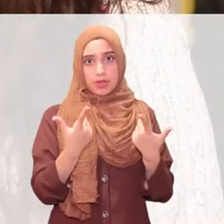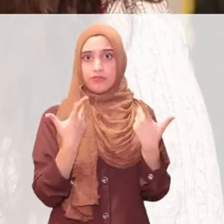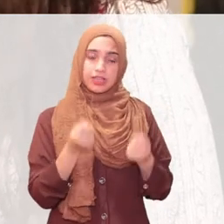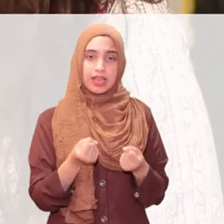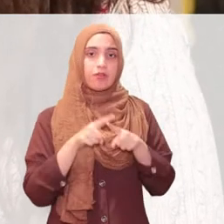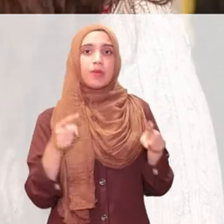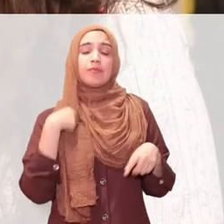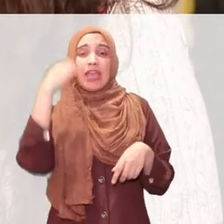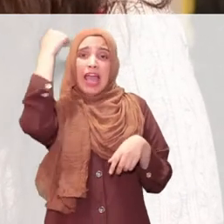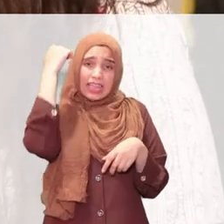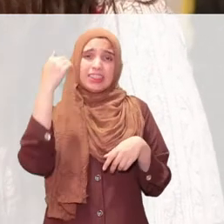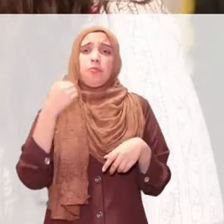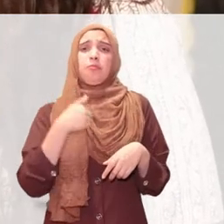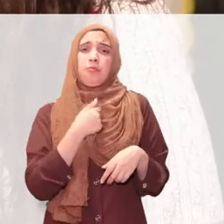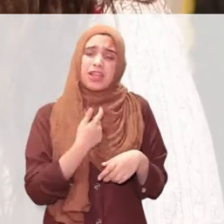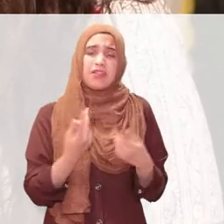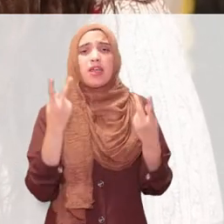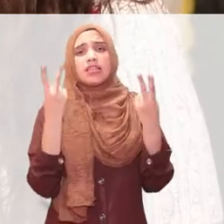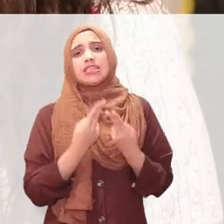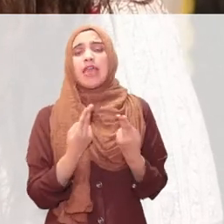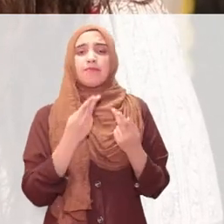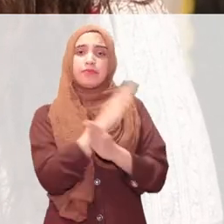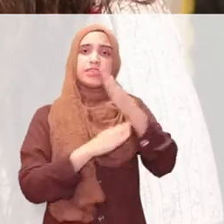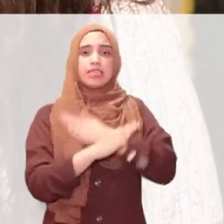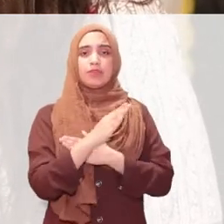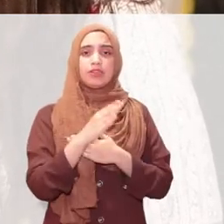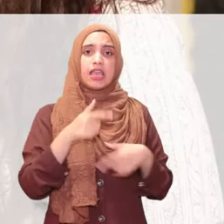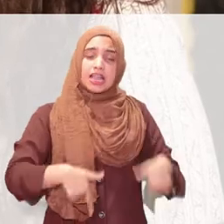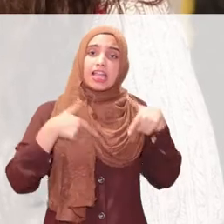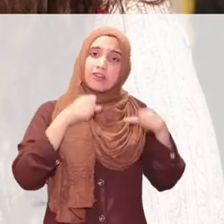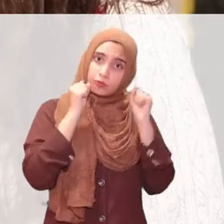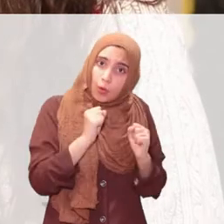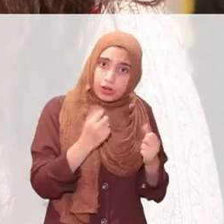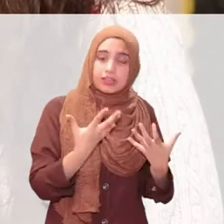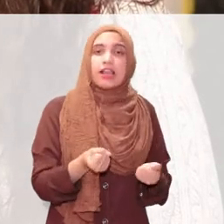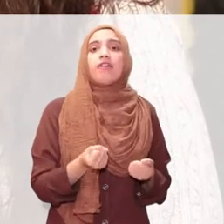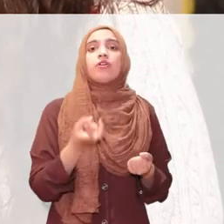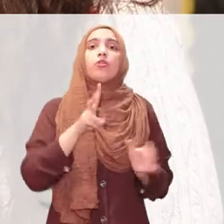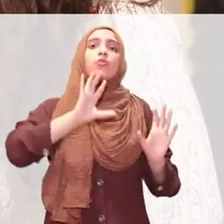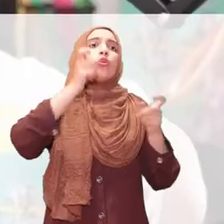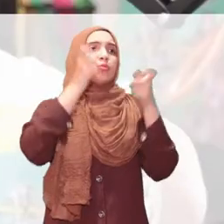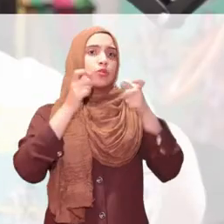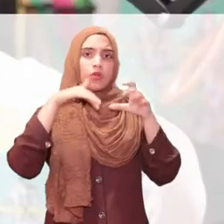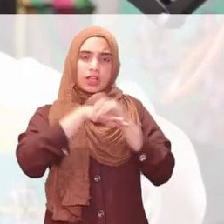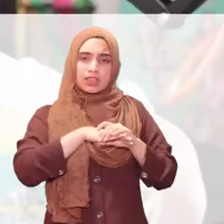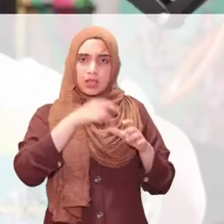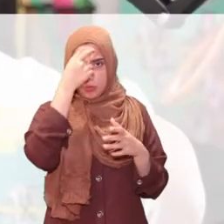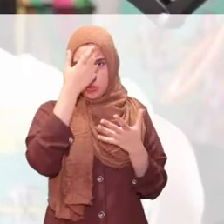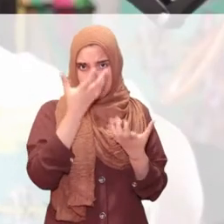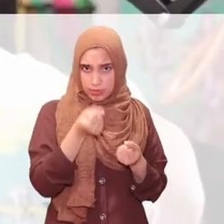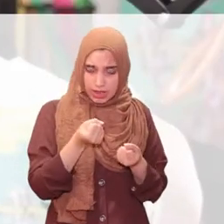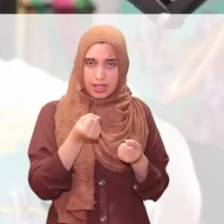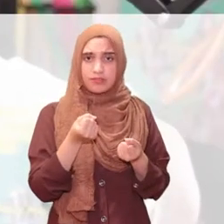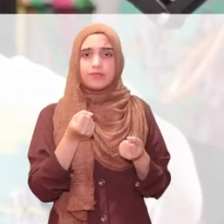लाइव्स आफ ट्वेल्व वर्सेज इन प्रैसे आफ लॉर्ड सैटर्न इन डिफिशिएंसी आफ